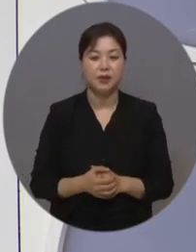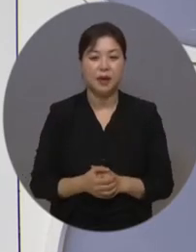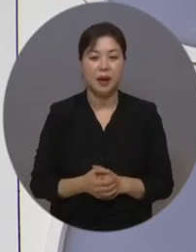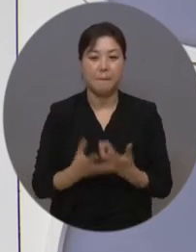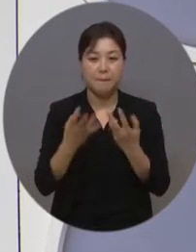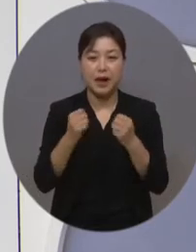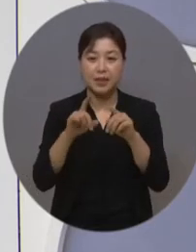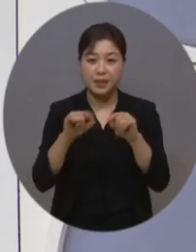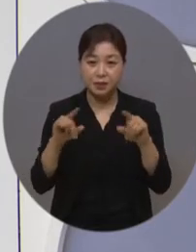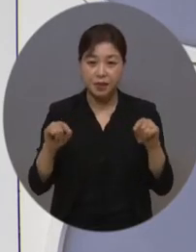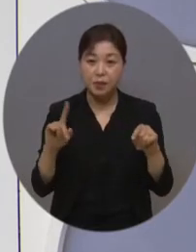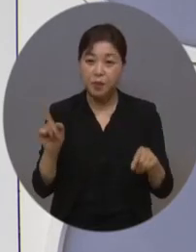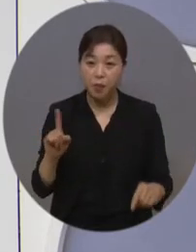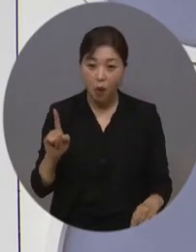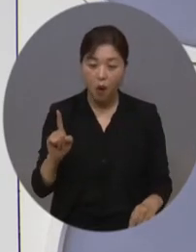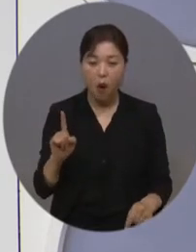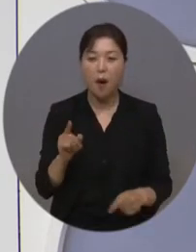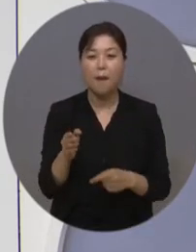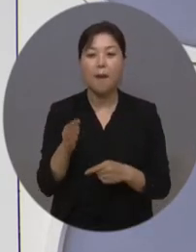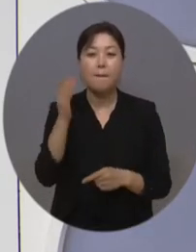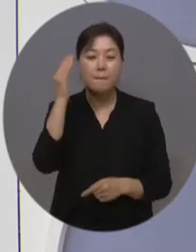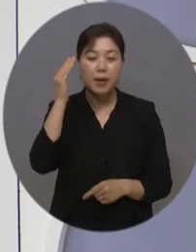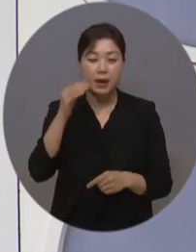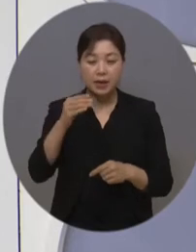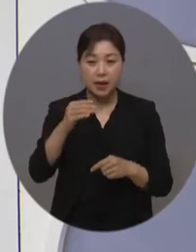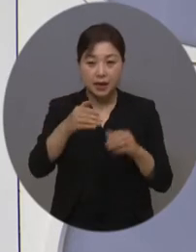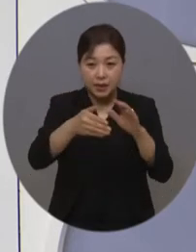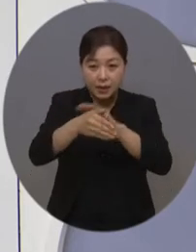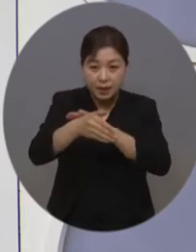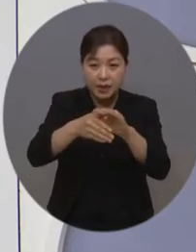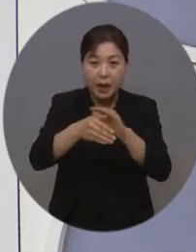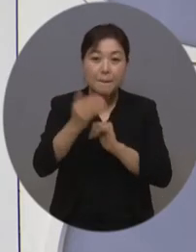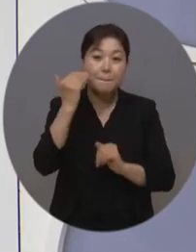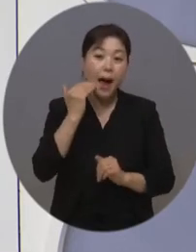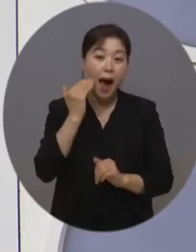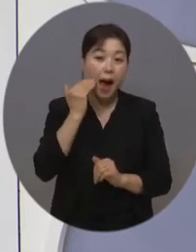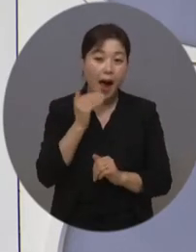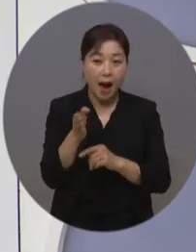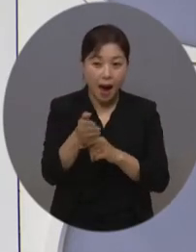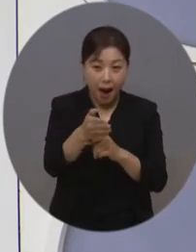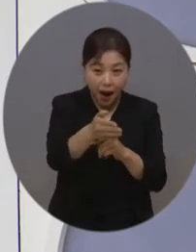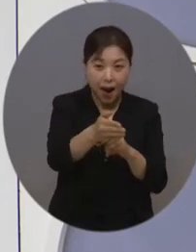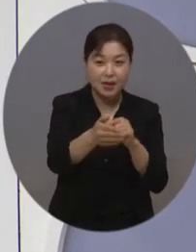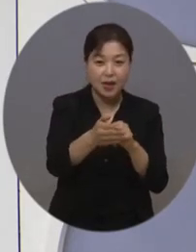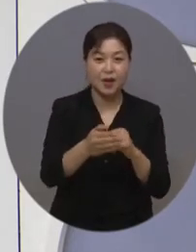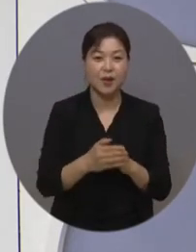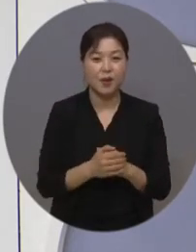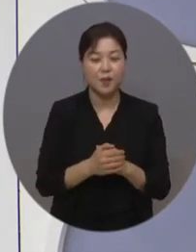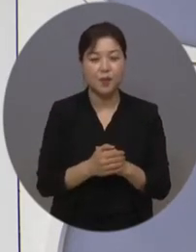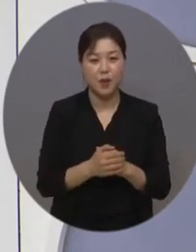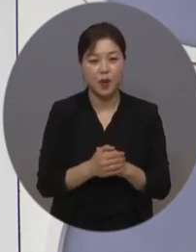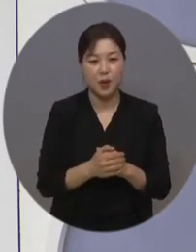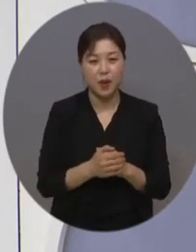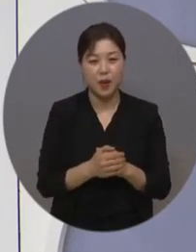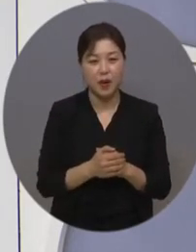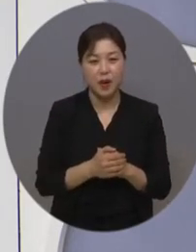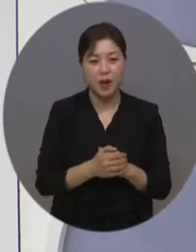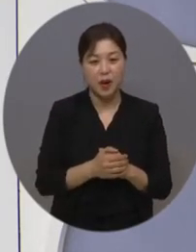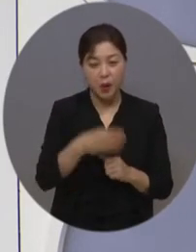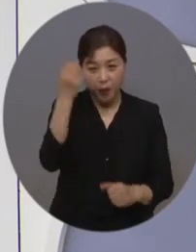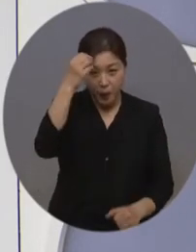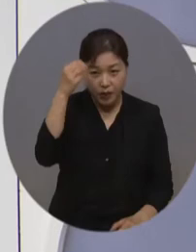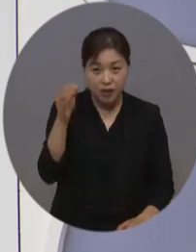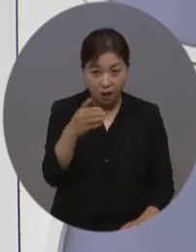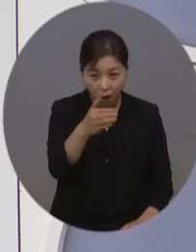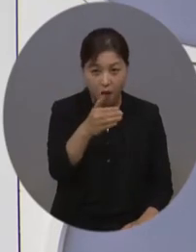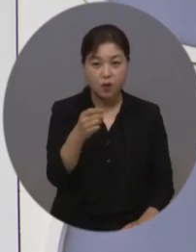그 등푸른 생선에 많습니다. 그러니까 이제 고등어 제일 많은데 참치, 예, 뭐 고등어에도 물론 있고, 참치가 제일